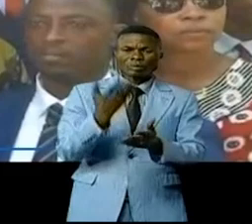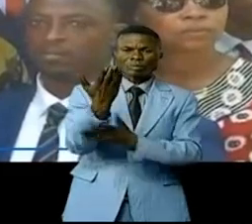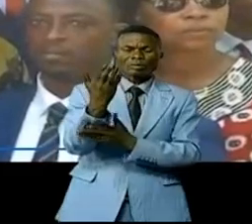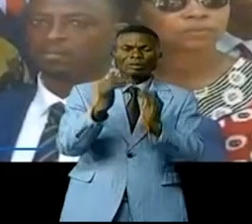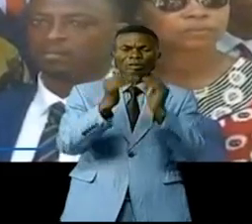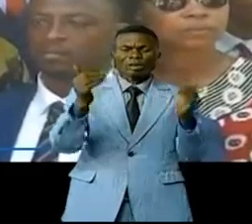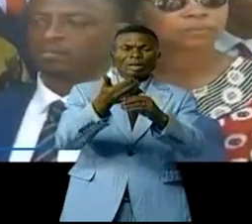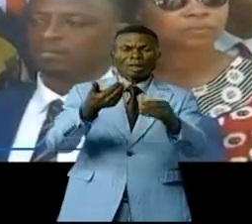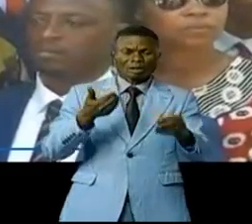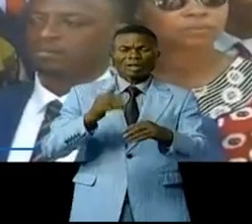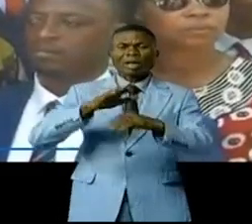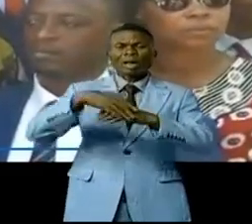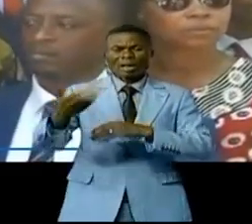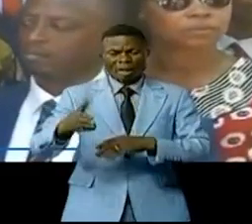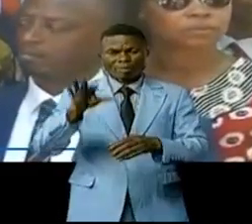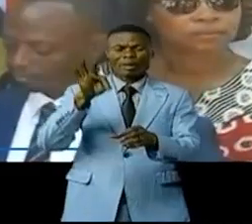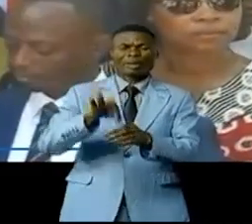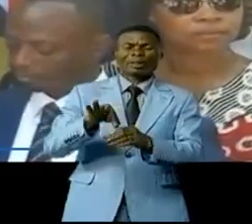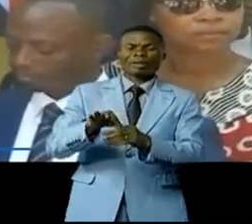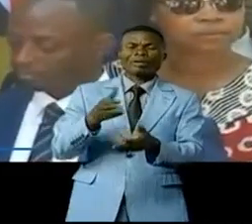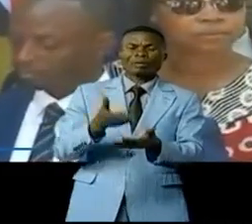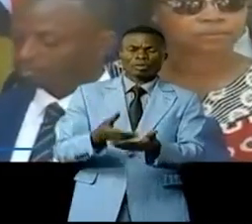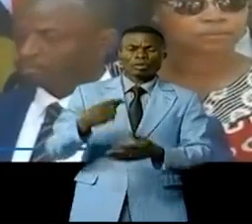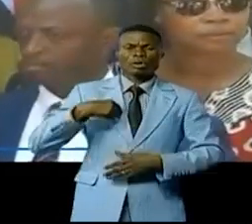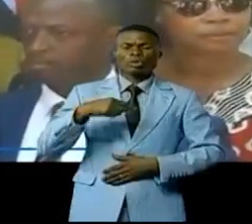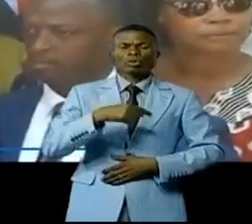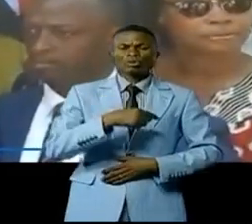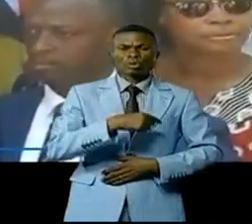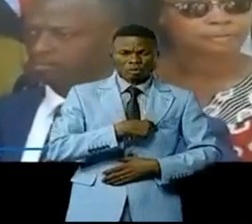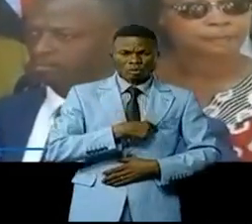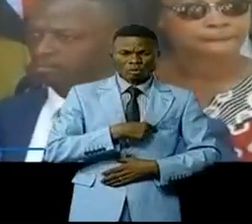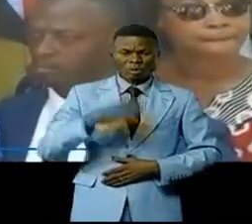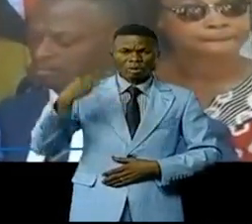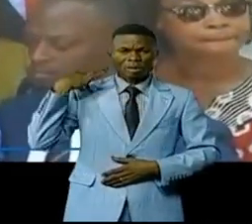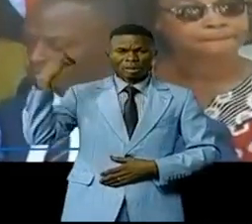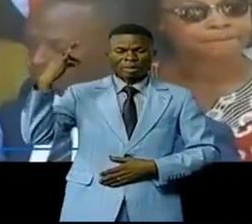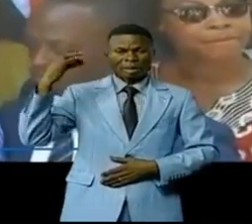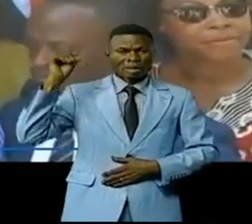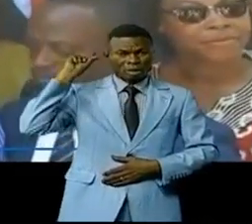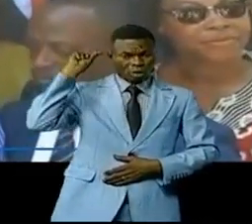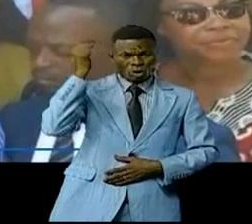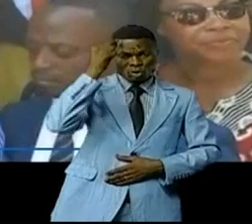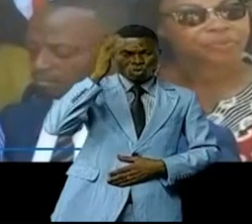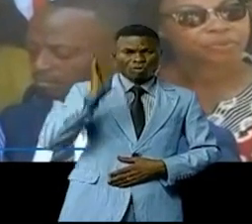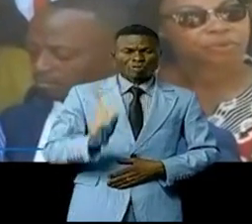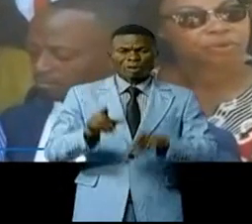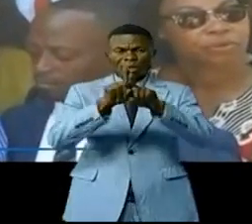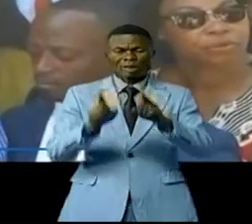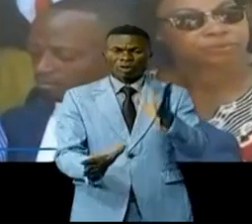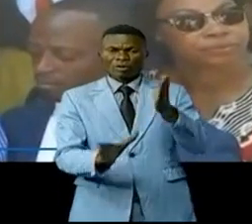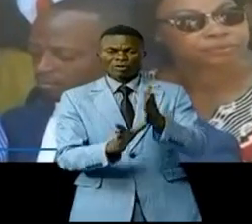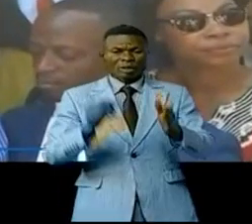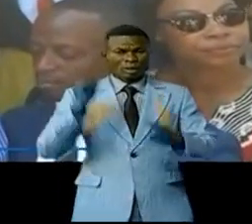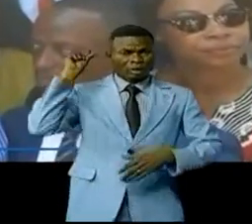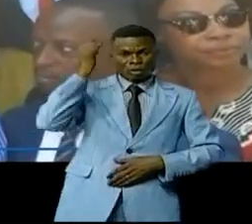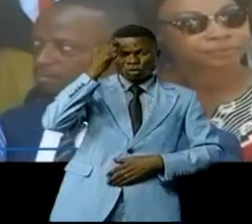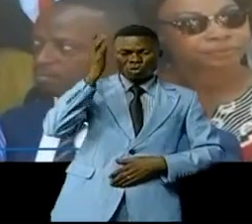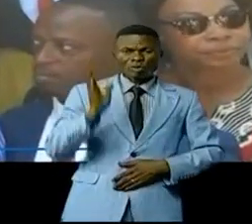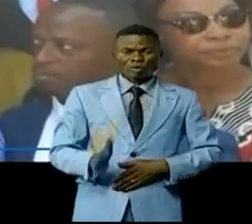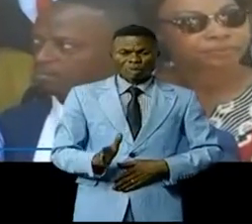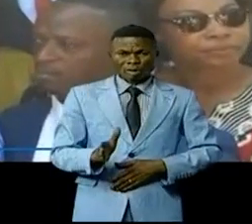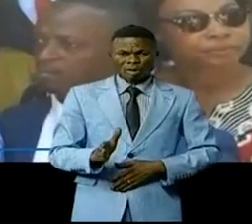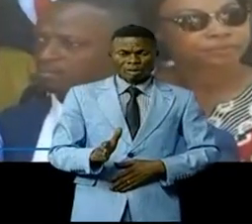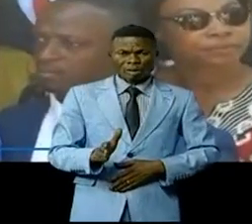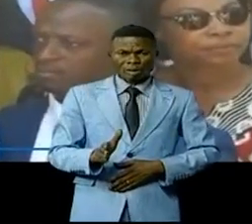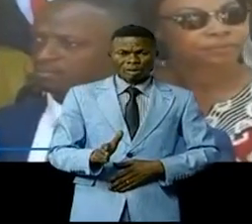avant, pendant et après les élections. Nous, candidats gouverneurs et vice-gouverneurs, venons par